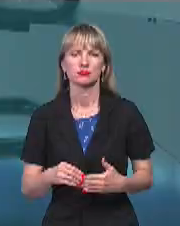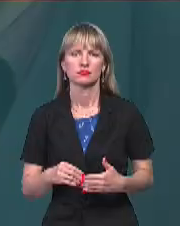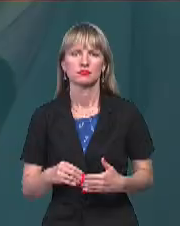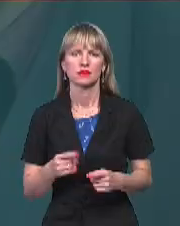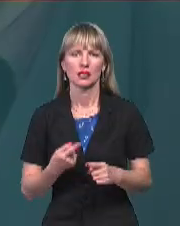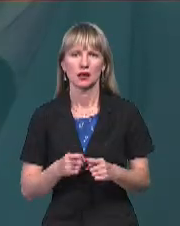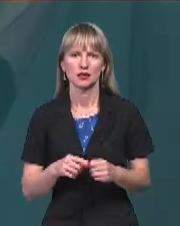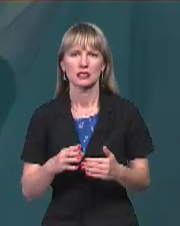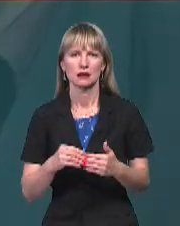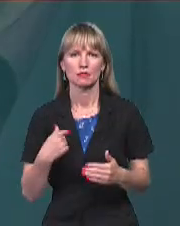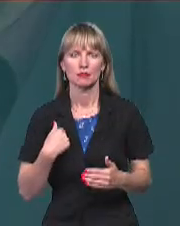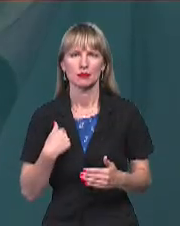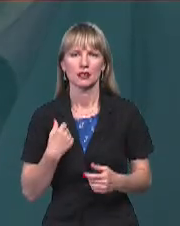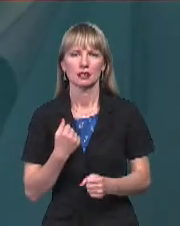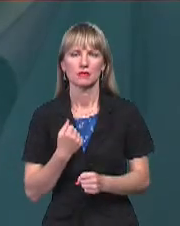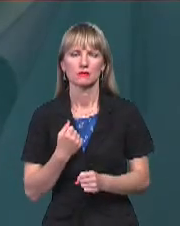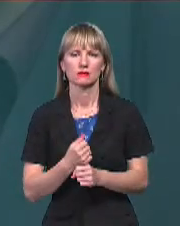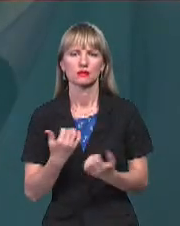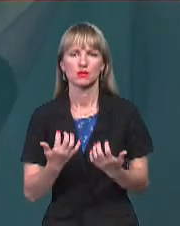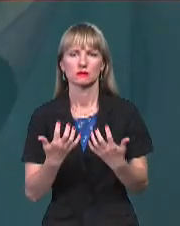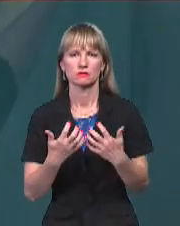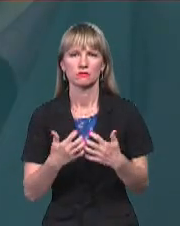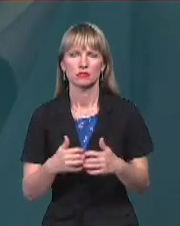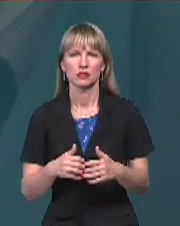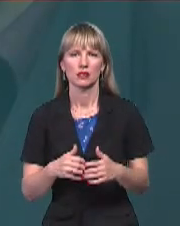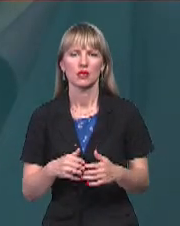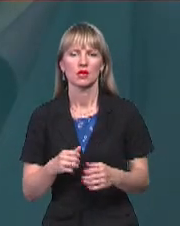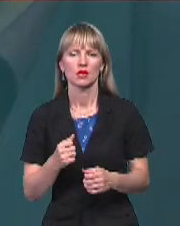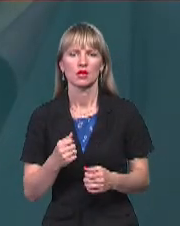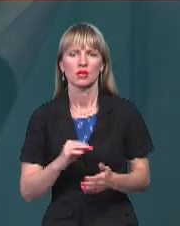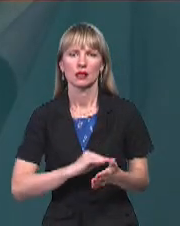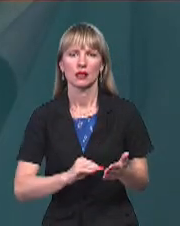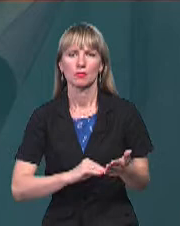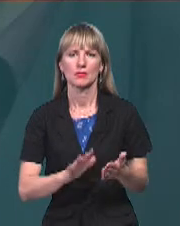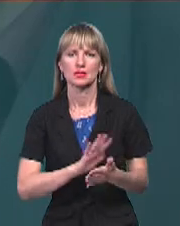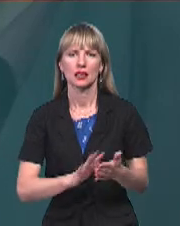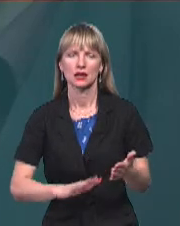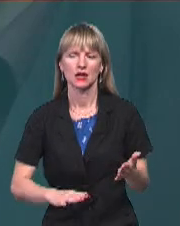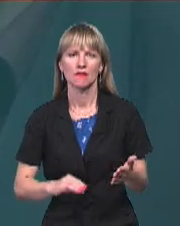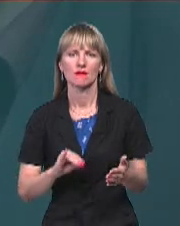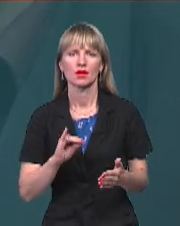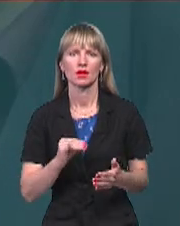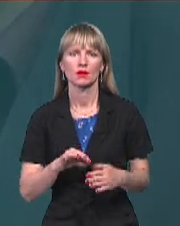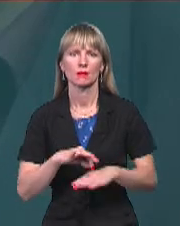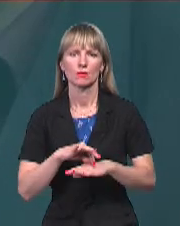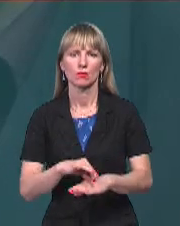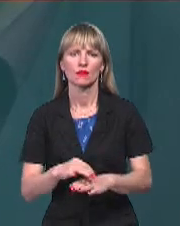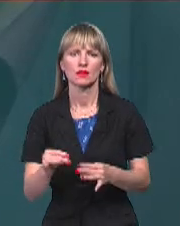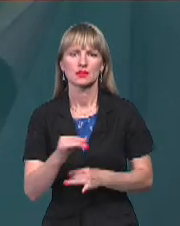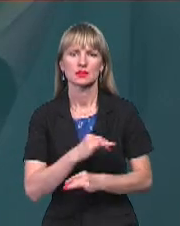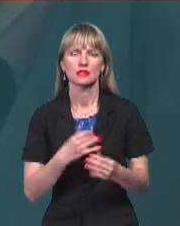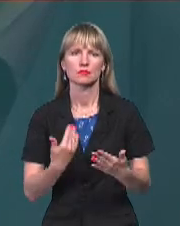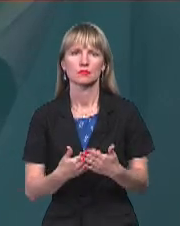цими ділянками займаємося ми. Зараз в розробці вже написані заяви і пройшли сесію